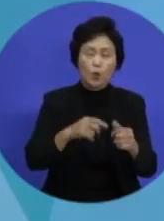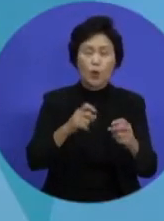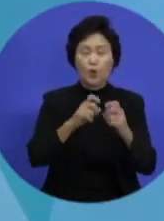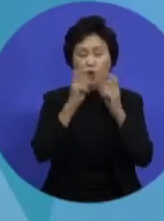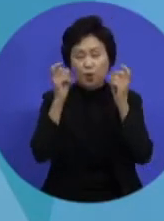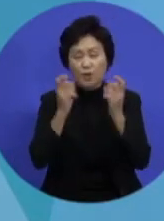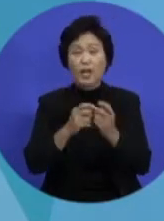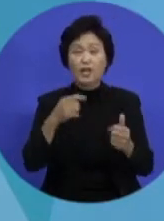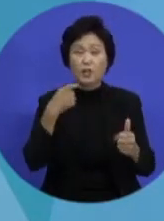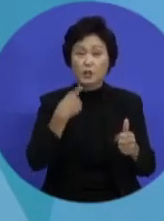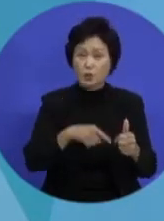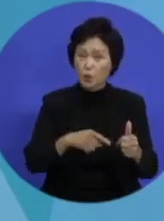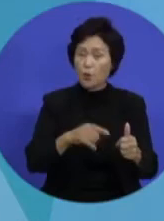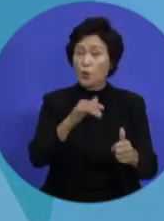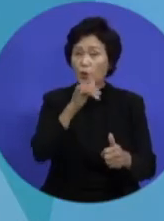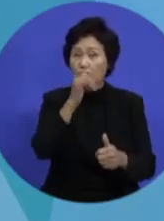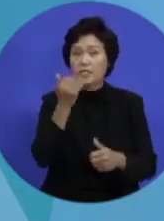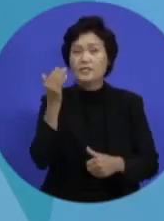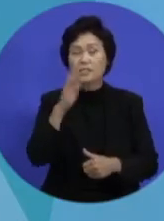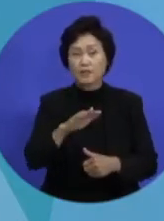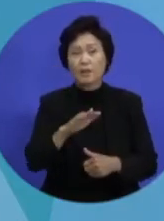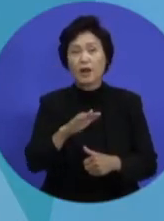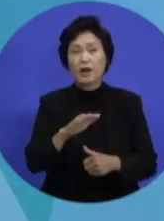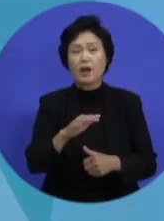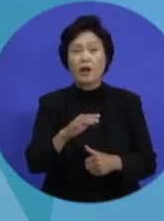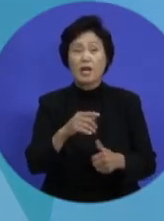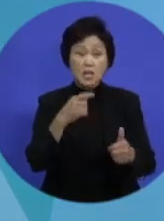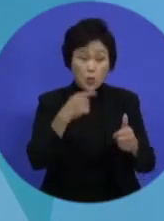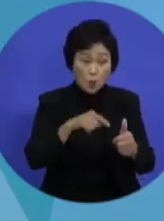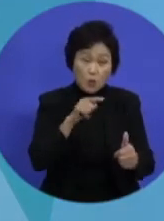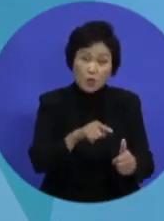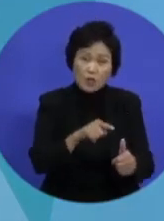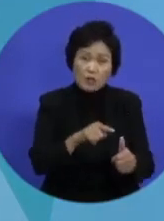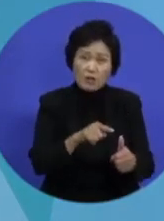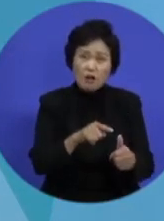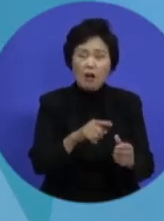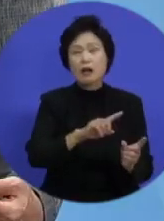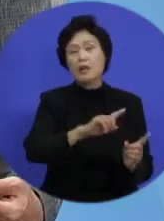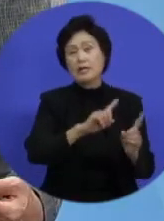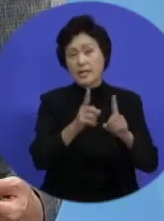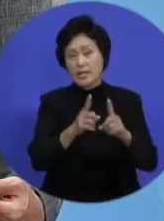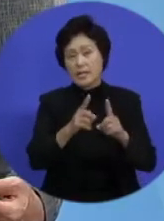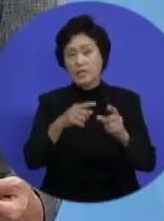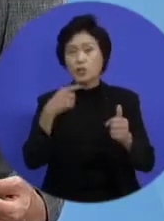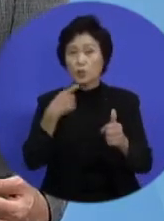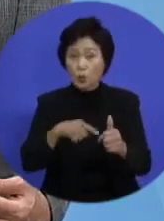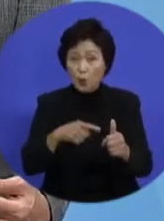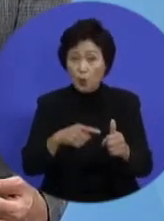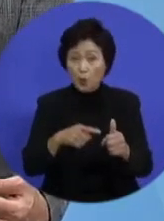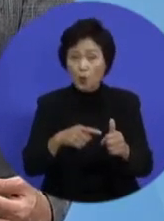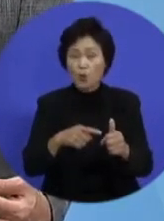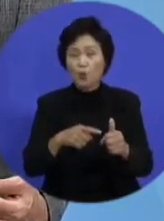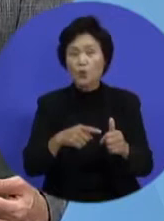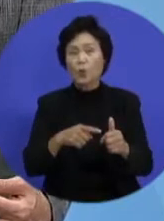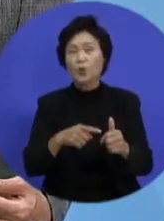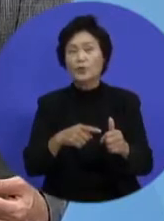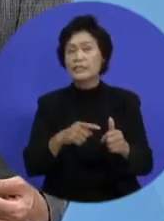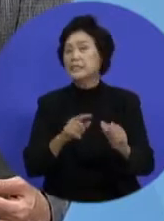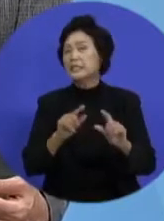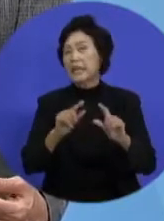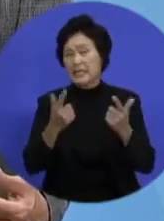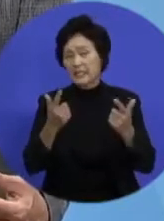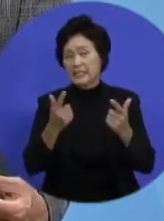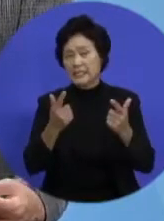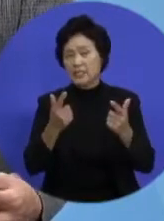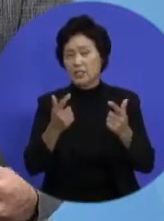사교육이든 저희는 이런 질문을 하게 돼요. 그것이 살리는 교육이냐 네. 공교육이냐 사교육이냐가 문제가 아니고 네,